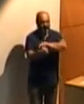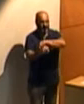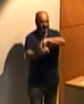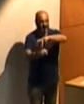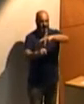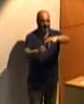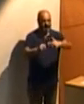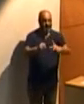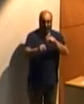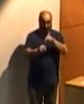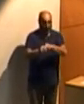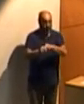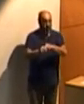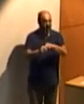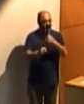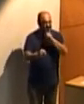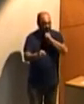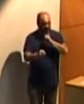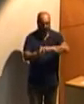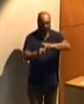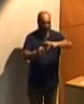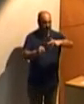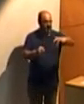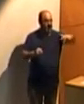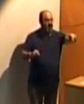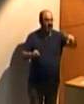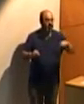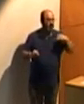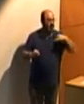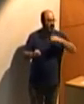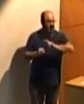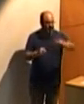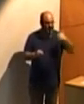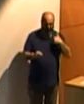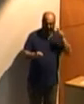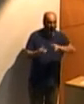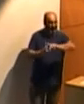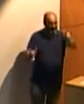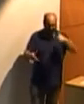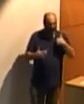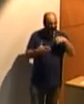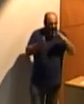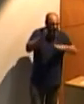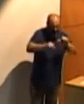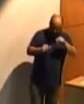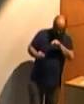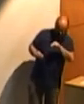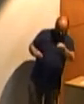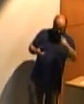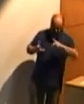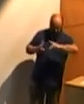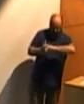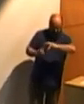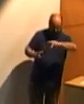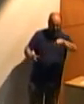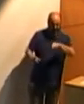les cristaux je peux en tant que géophysicien comprendre beaucoup de choses de le savoir grâce aux chimistes des ces cristaux la